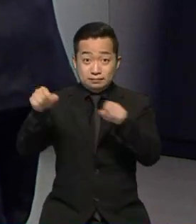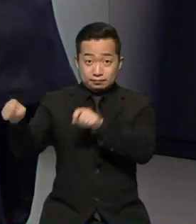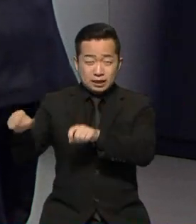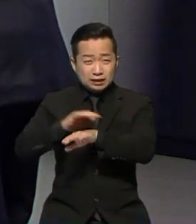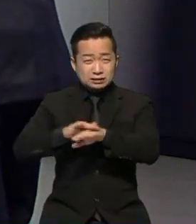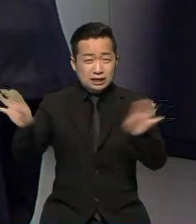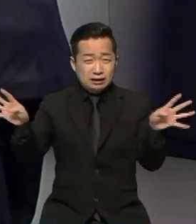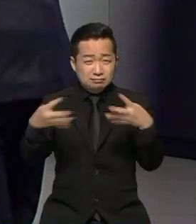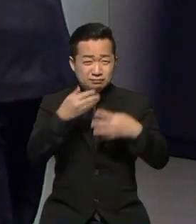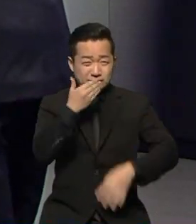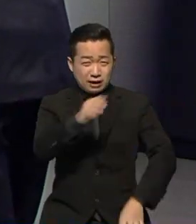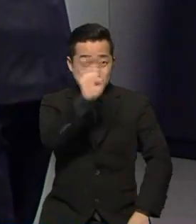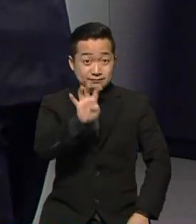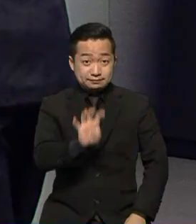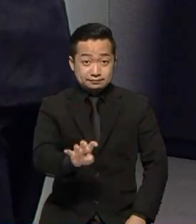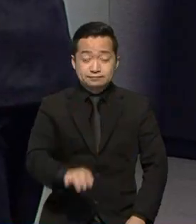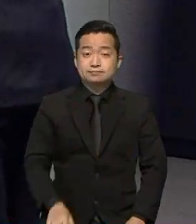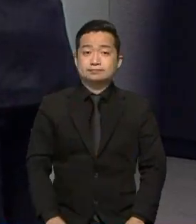잘 되겠습니까?